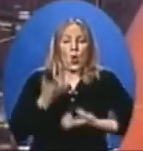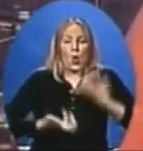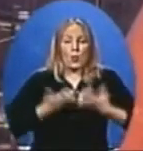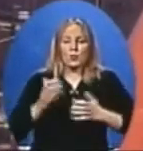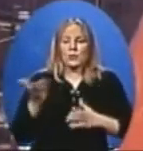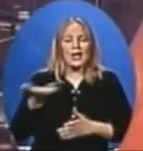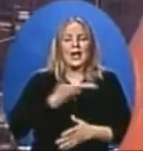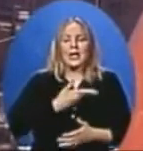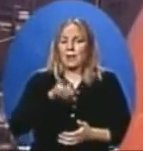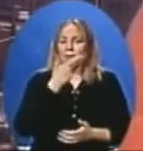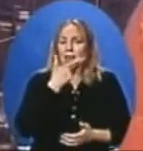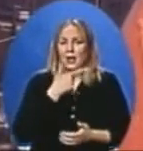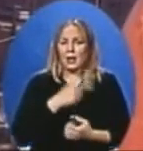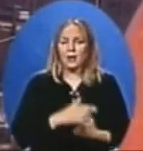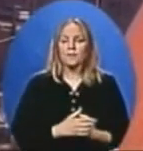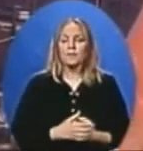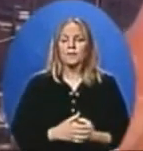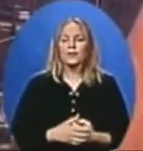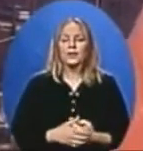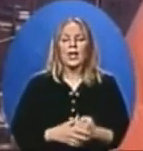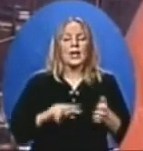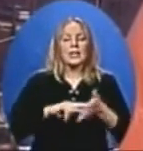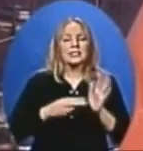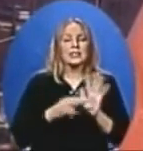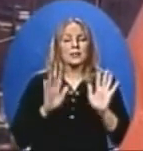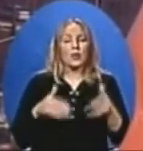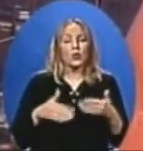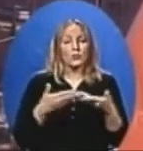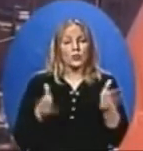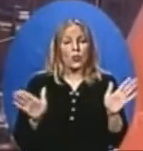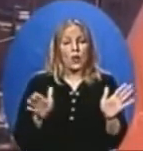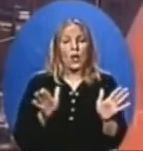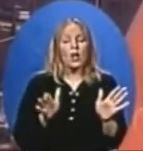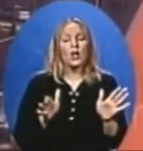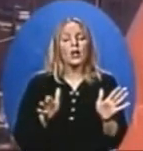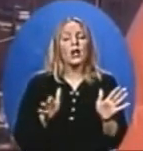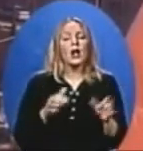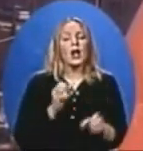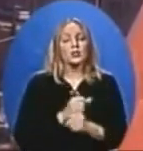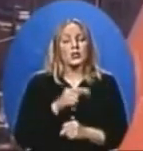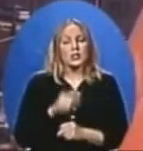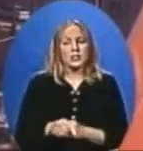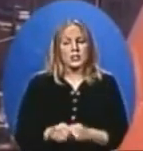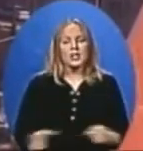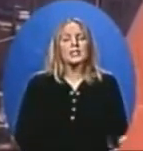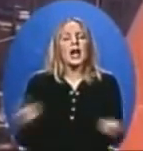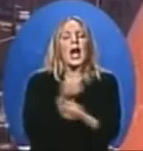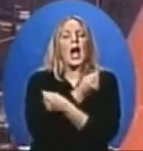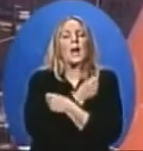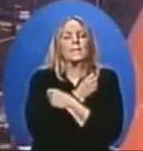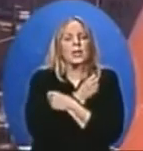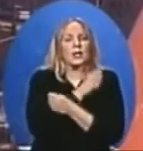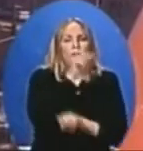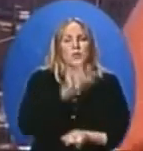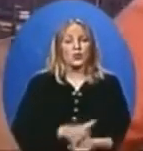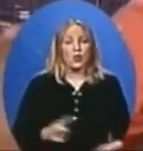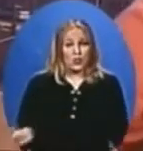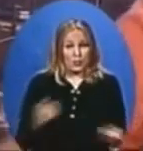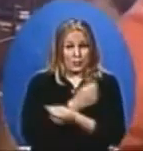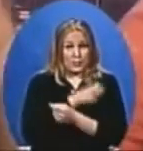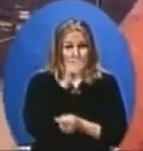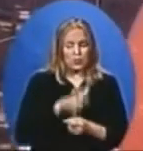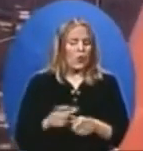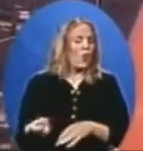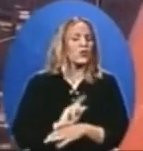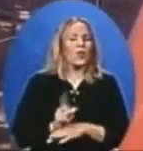בלי לקבל אותו חיצונית? אסטרטגיה מאוד פתוחה לעשות את זה, זה לחבק מישהו. כשאנחנו מחבקים מישהו,